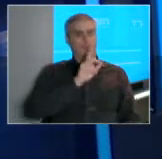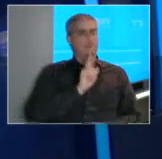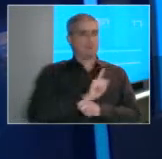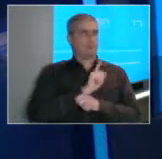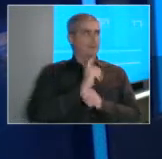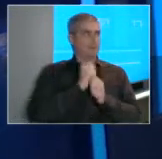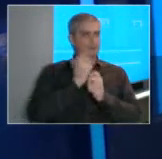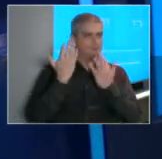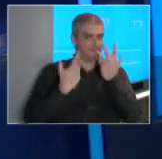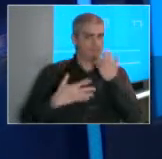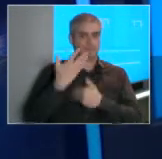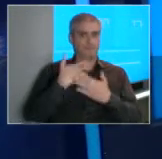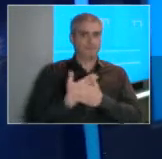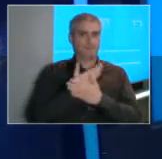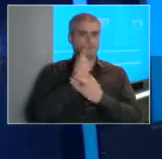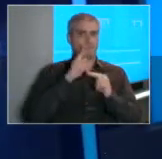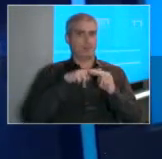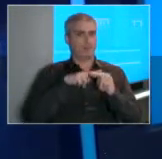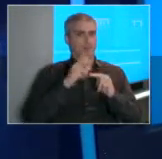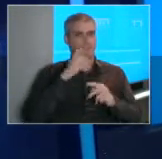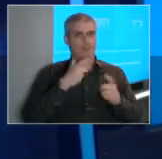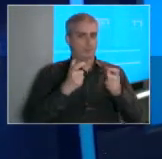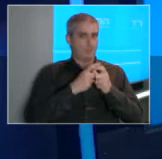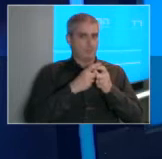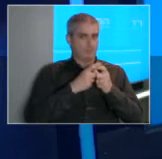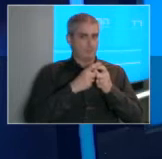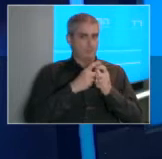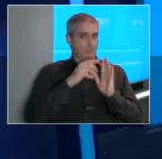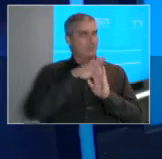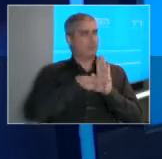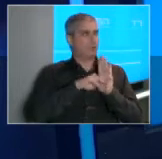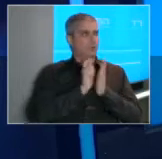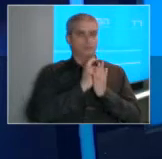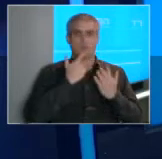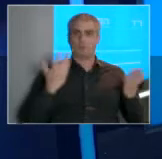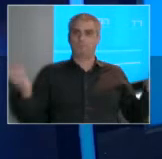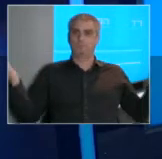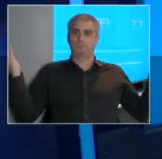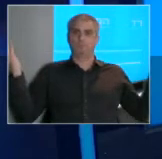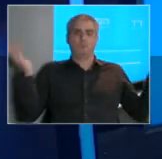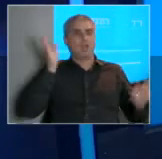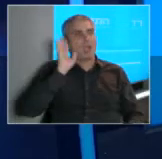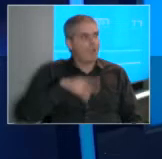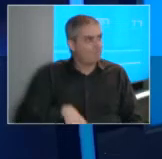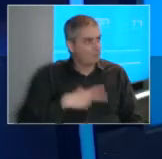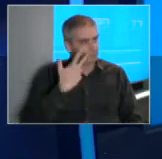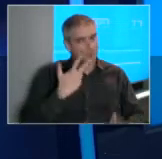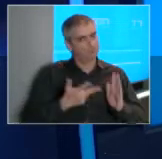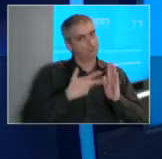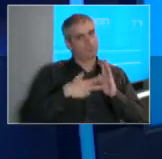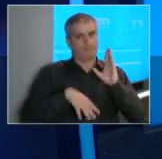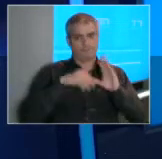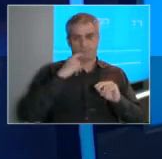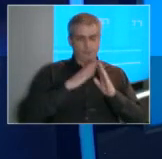מסדר שם קצת המספרים מחדש. אבל אז באות חברות דירוג האשראי ואומרות, תשמעו, למרות שלוש מערכות